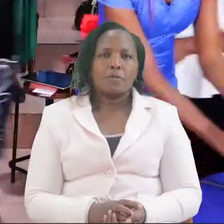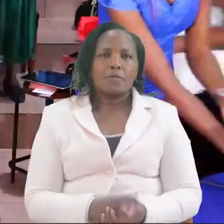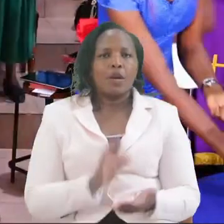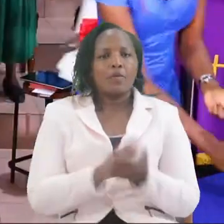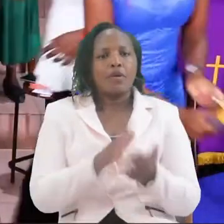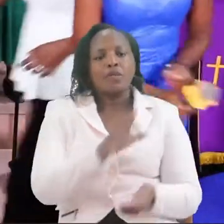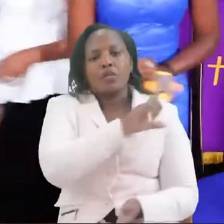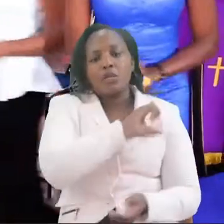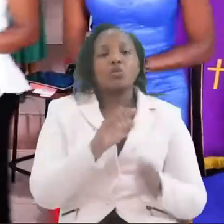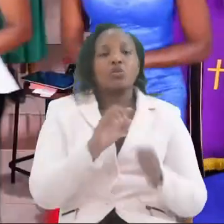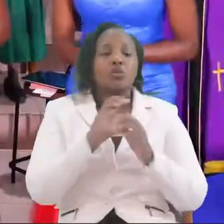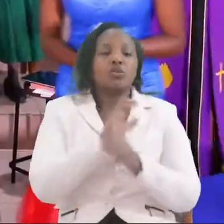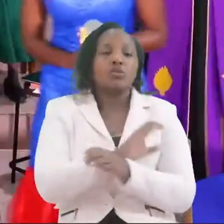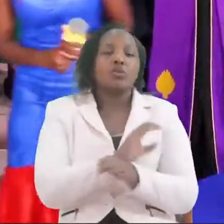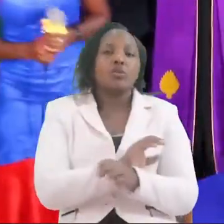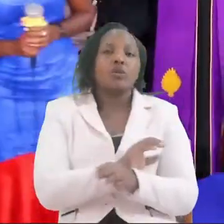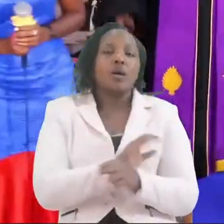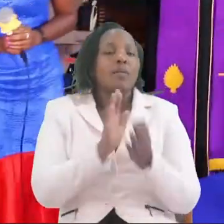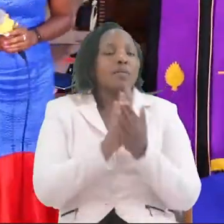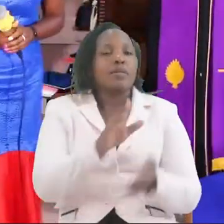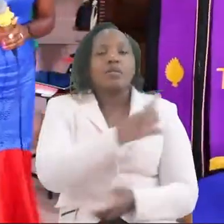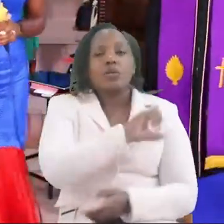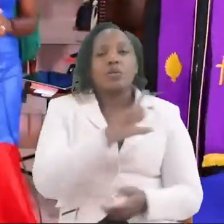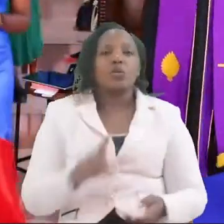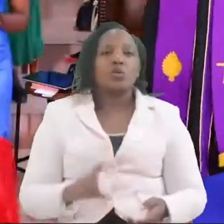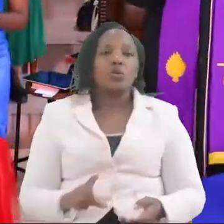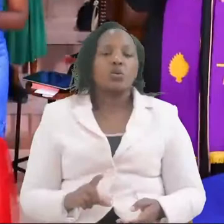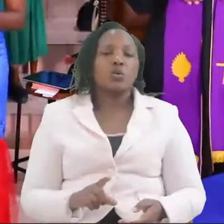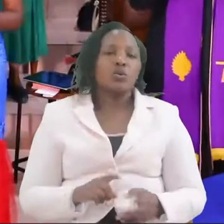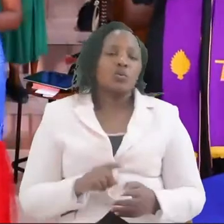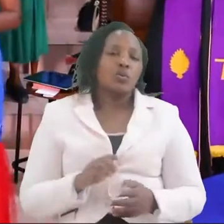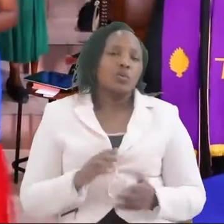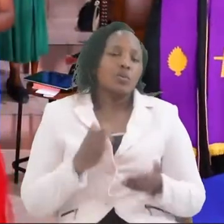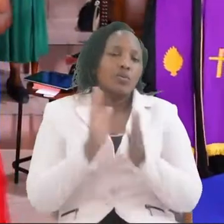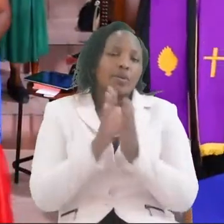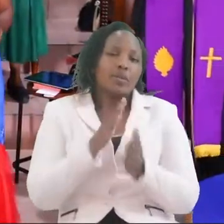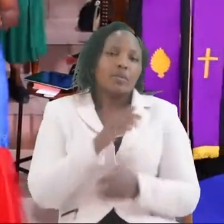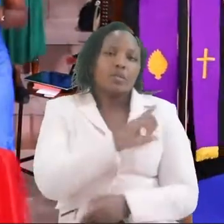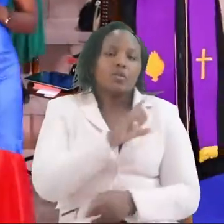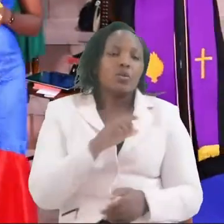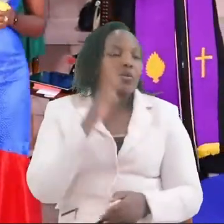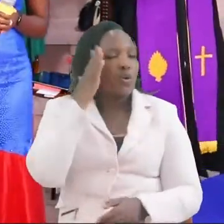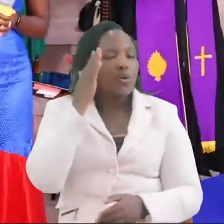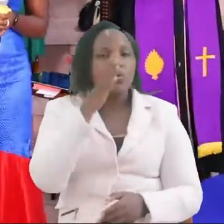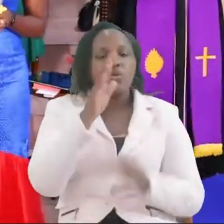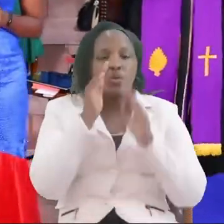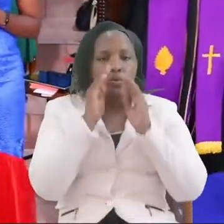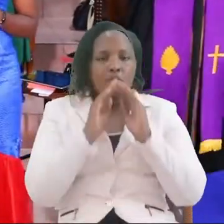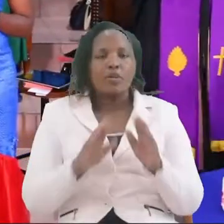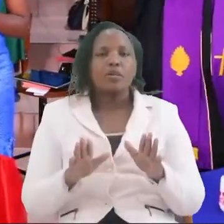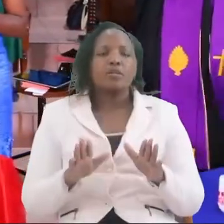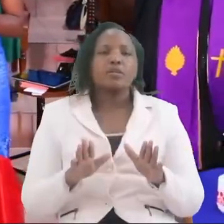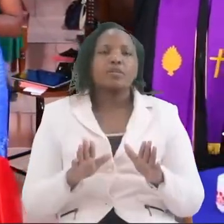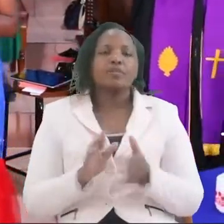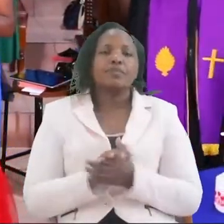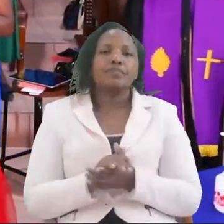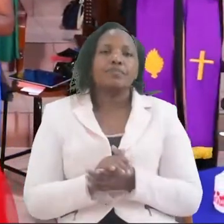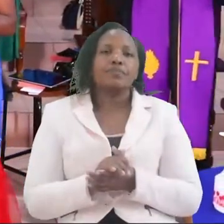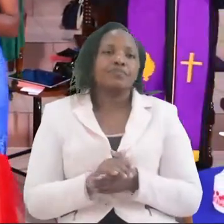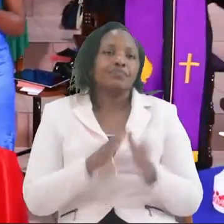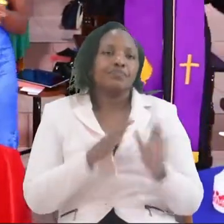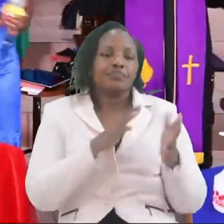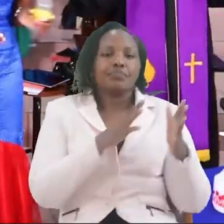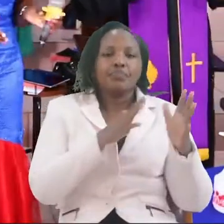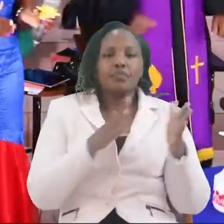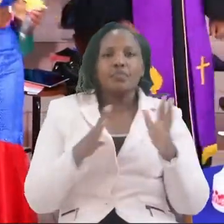Bwana asifiwe kanisa. Amen. Bwana asifiwe. Tutaenda kumsifu Bwana na najua kwamba tutabarikiwa. Hallelujah. Tumpigie